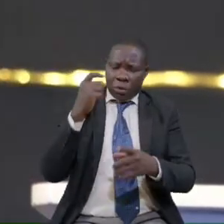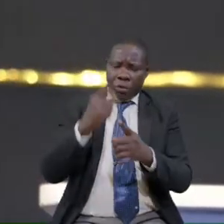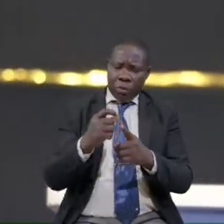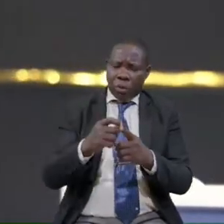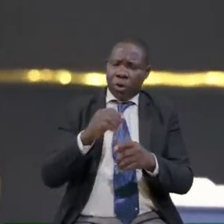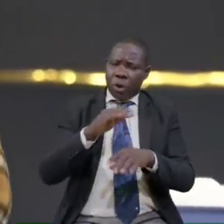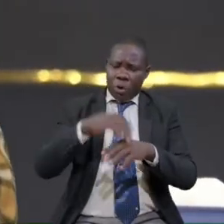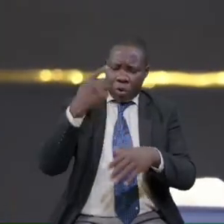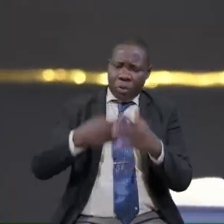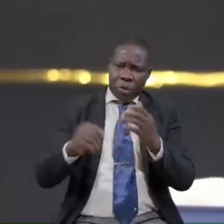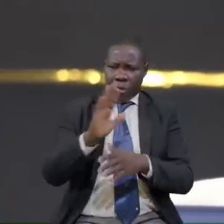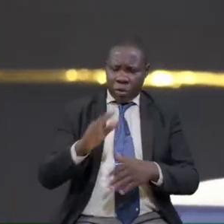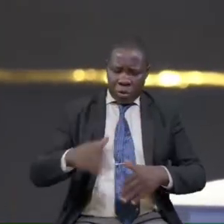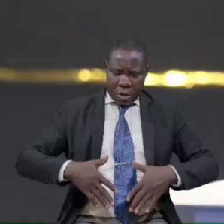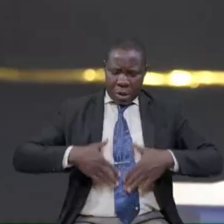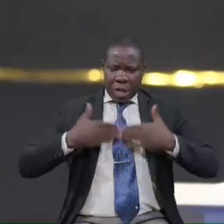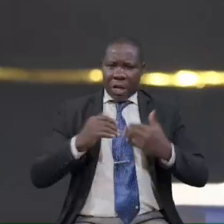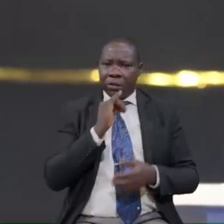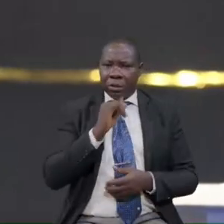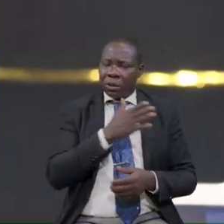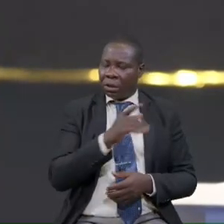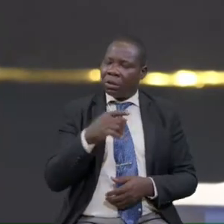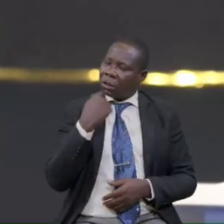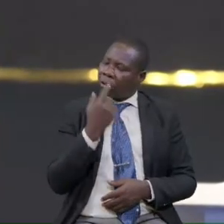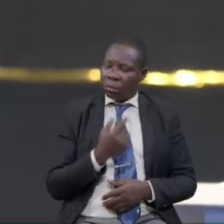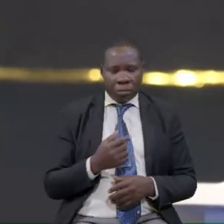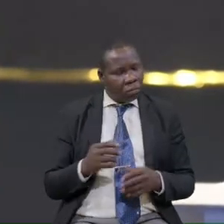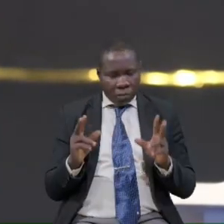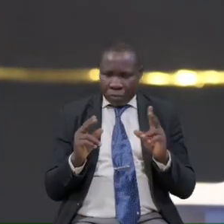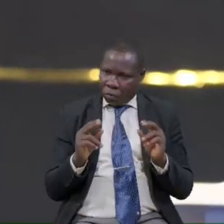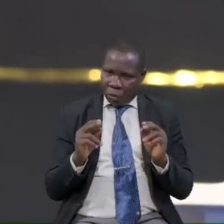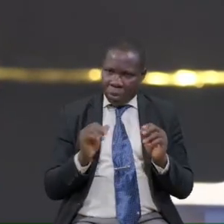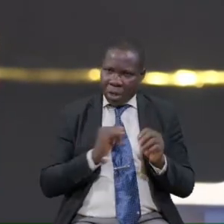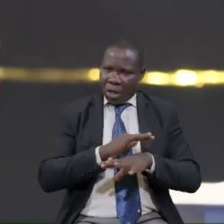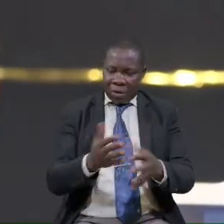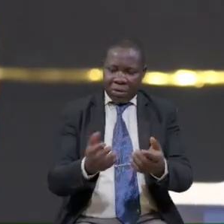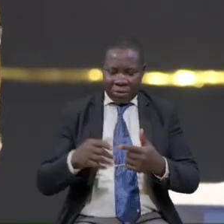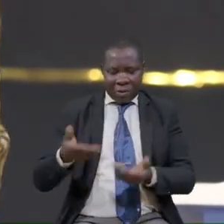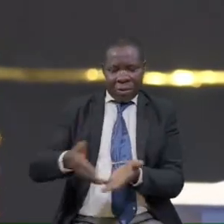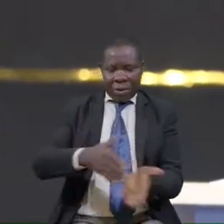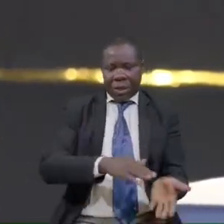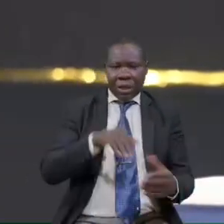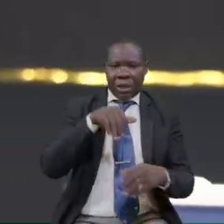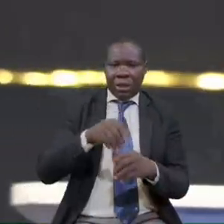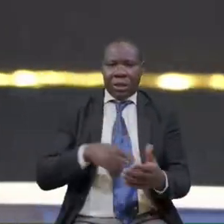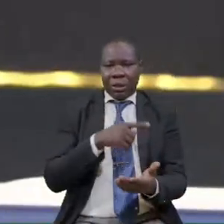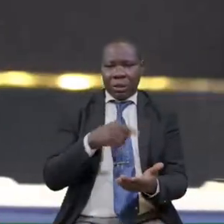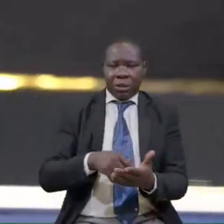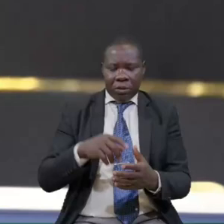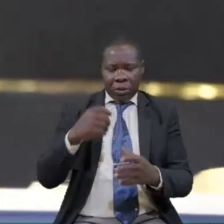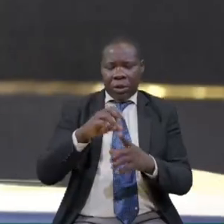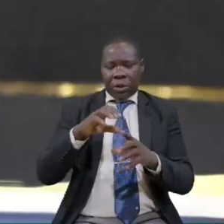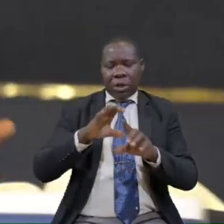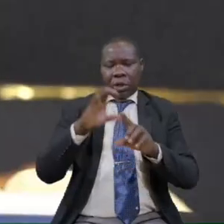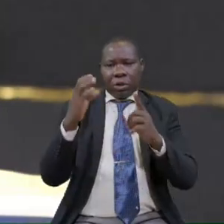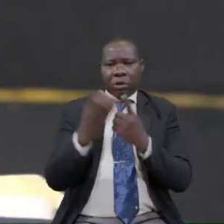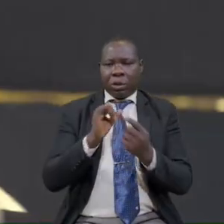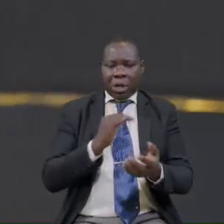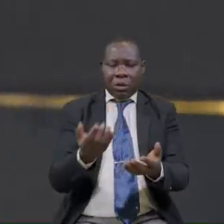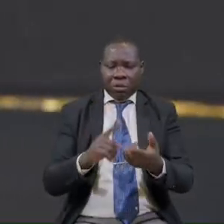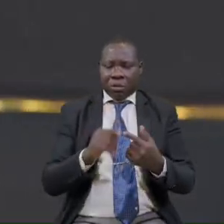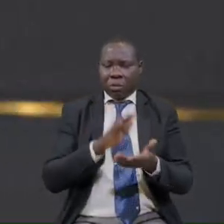sa vie et on dit non. Je ne veux pas mourir dans cette condition, je veux être sage et